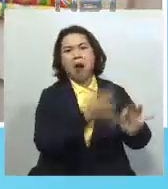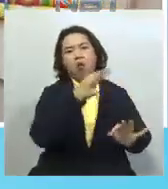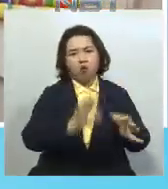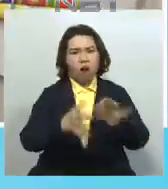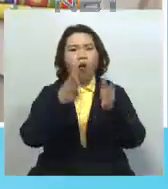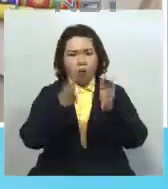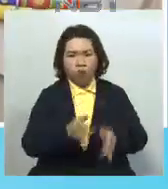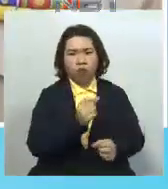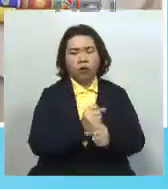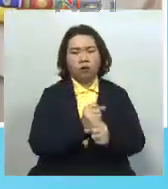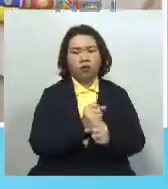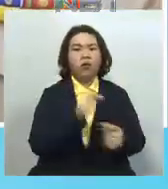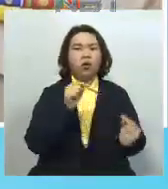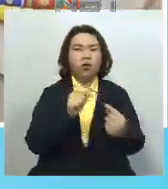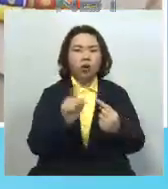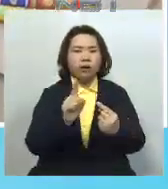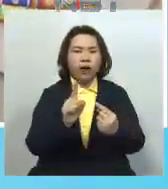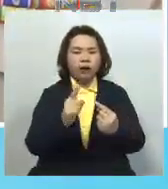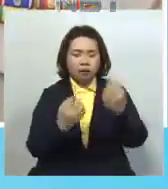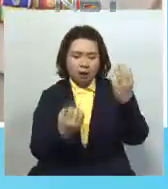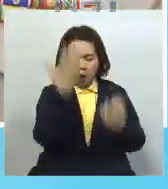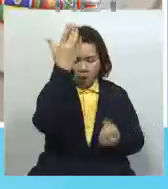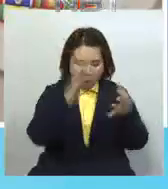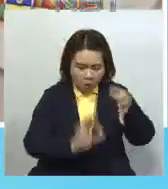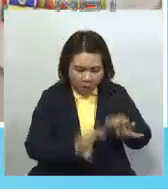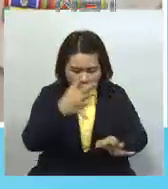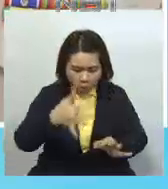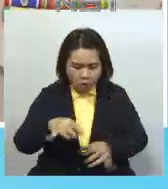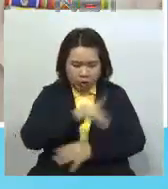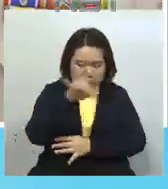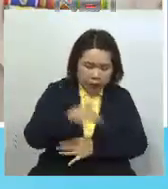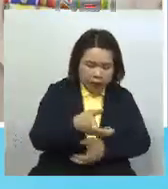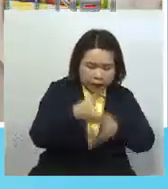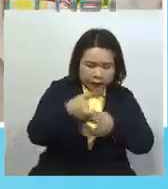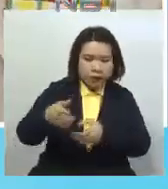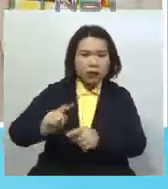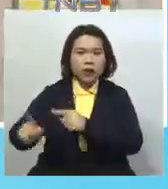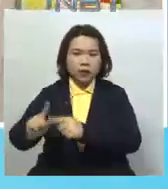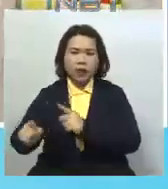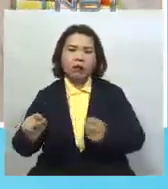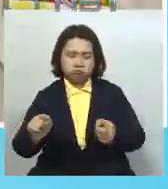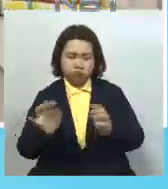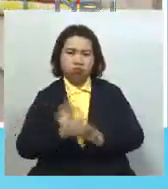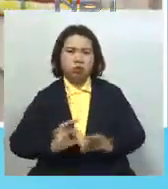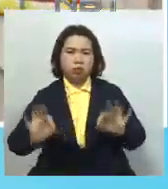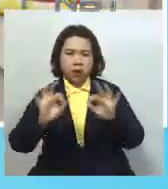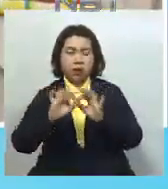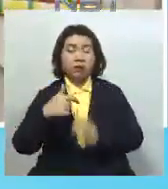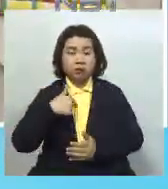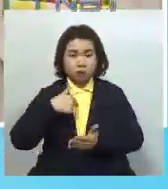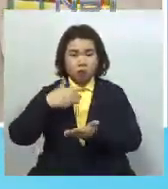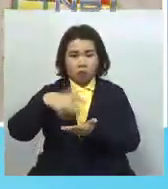นี้เกี่ยวเรื่องของการเก็บหาของป่าและก็ล่าสัตว์เป็นประเด็นสำคัญนะครับจากเรื่องดังกล่าวผมเรียนอย่างนี้ว่